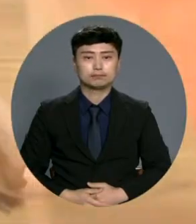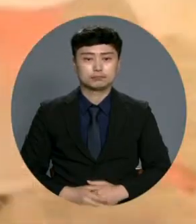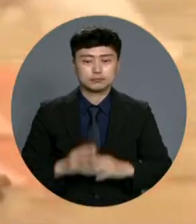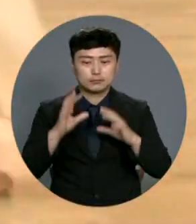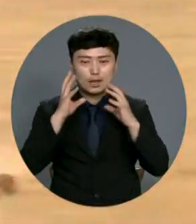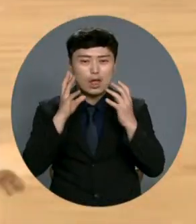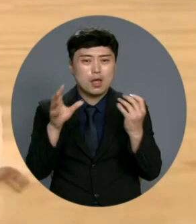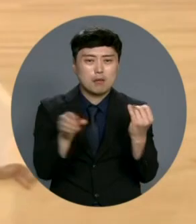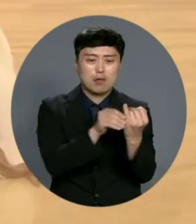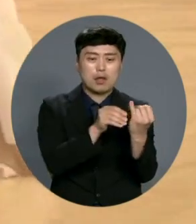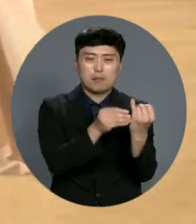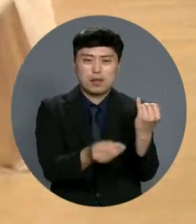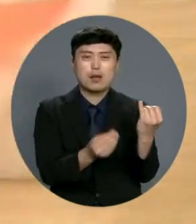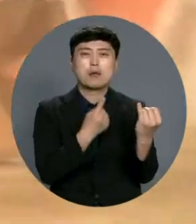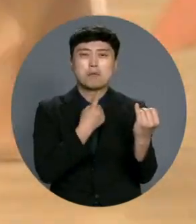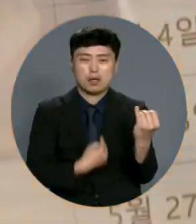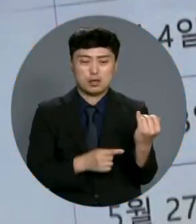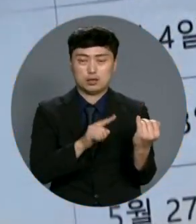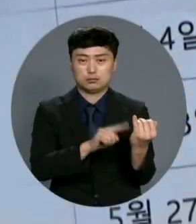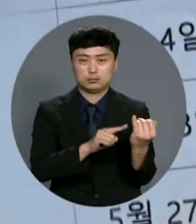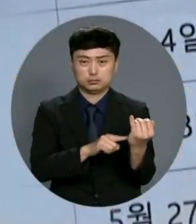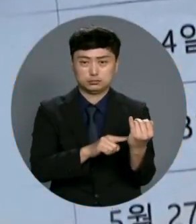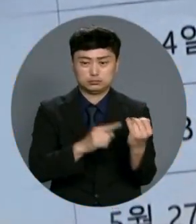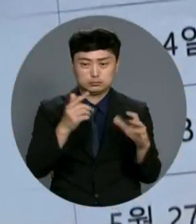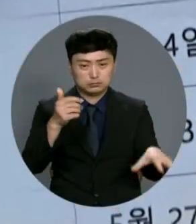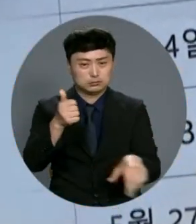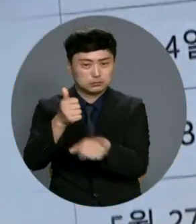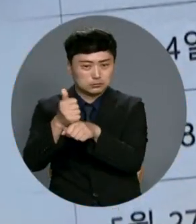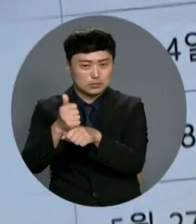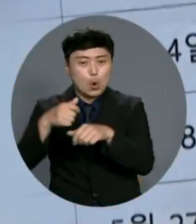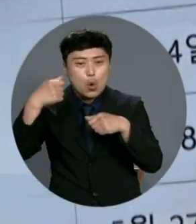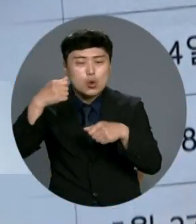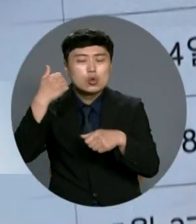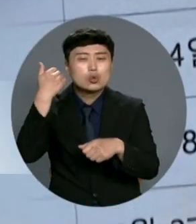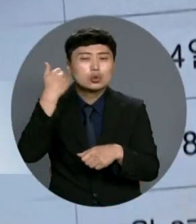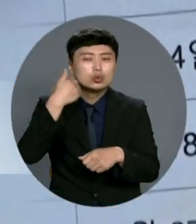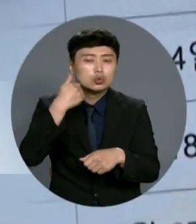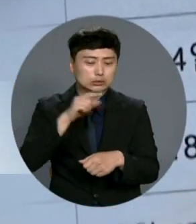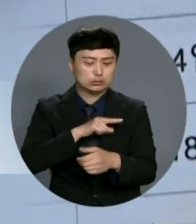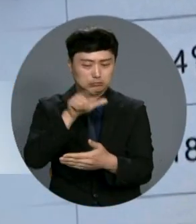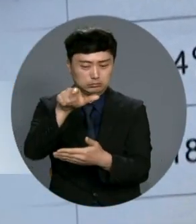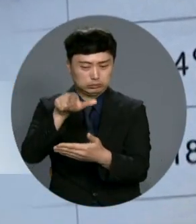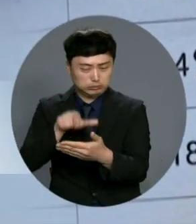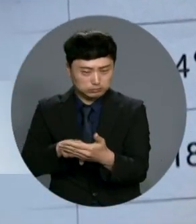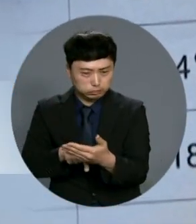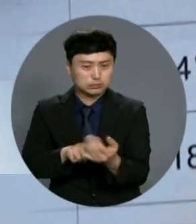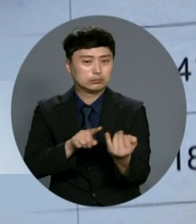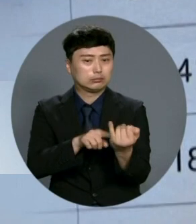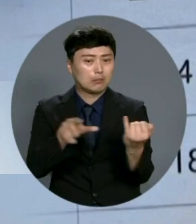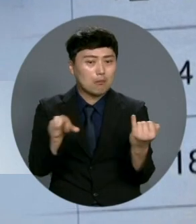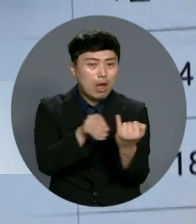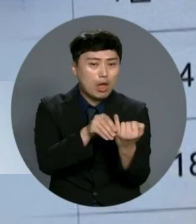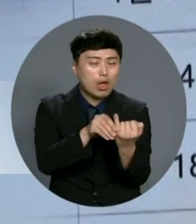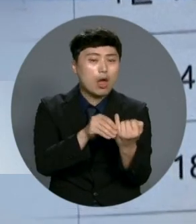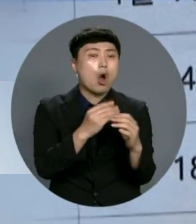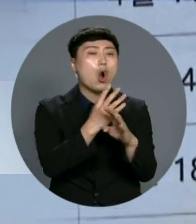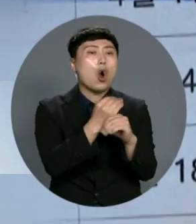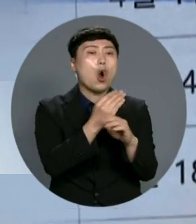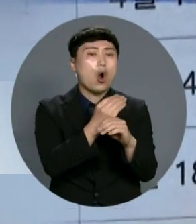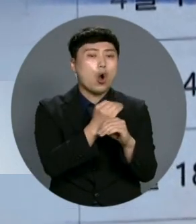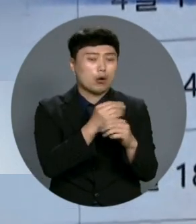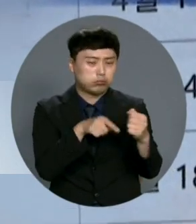아이를 유산한 한 무용 단원은 안무자가 공연 명당 작성을 이유로 구체적인 임신 계획을 꼬치꼬치 캐물었다고